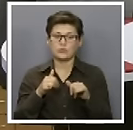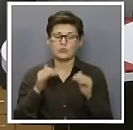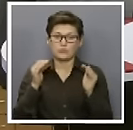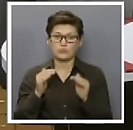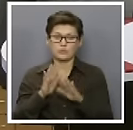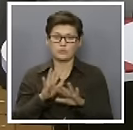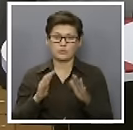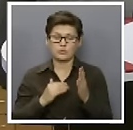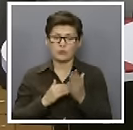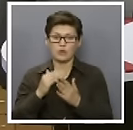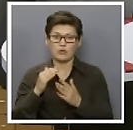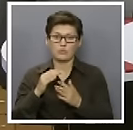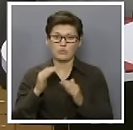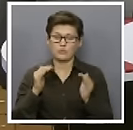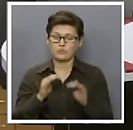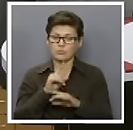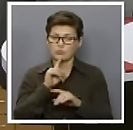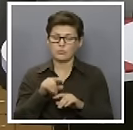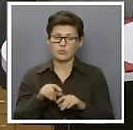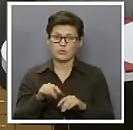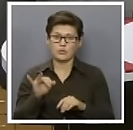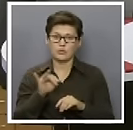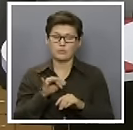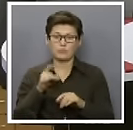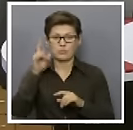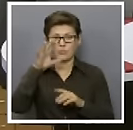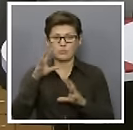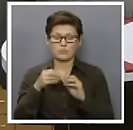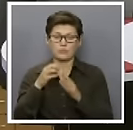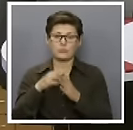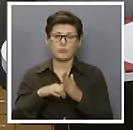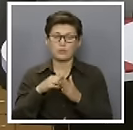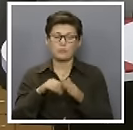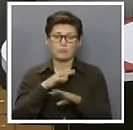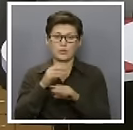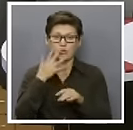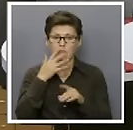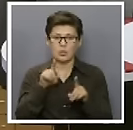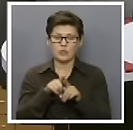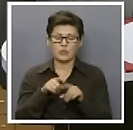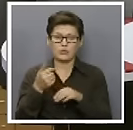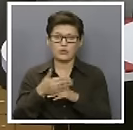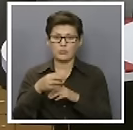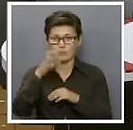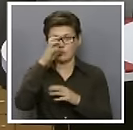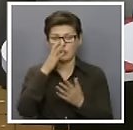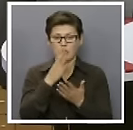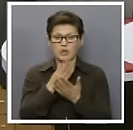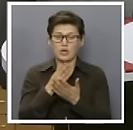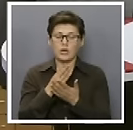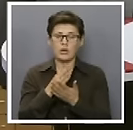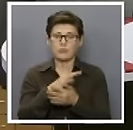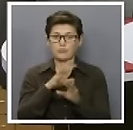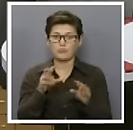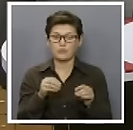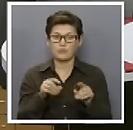төмендемесе, жоғарламаса, төмендемейтін нәрсе ол белгілі нәрсе, себебі барлық шетелдік сырттың мемлекеттеріне қарасаңыз, барлық